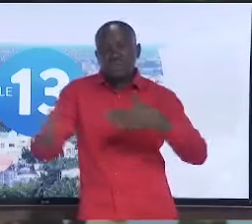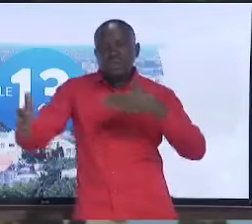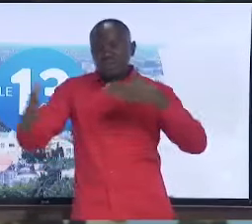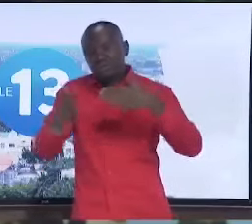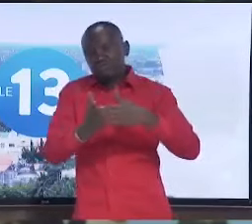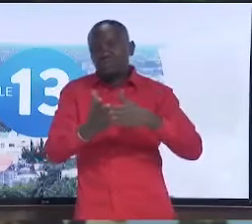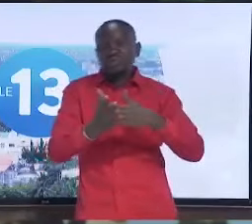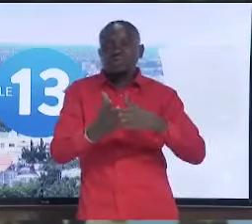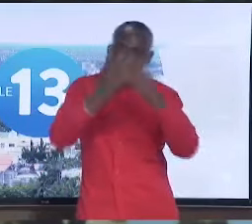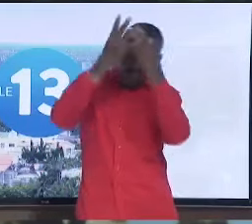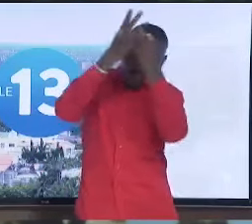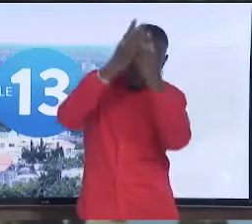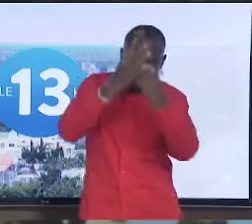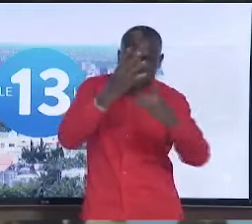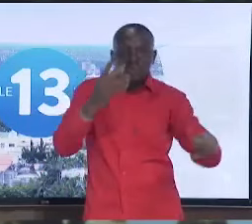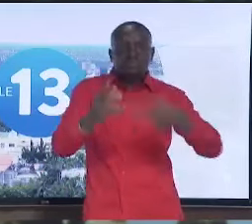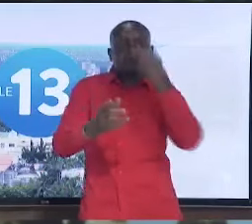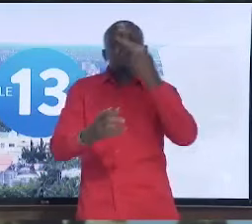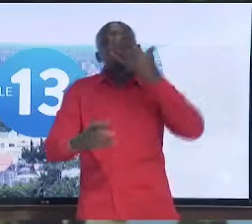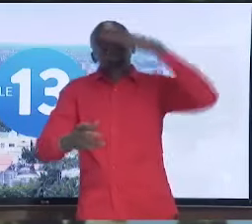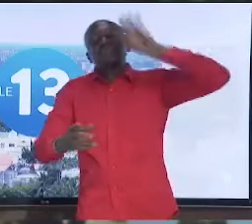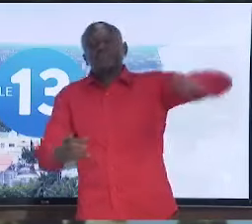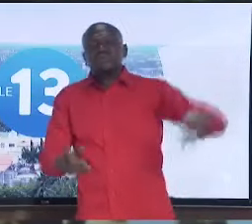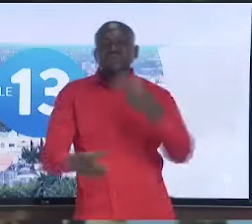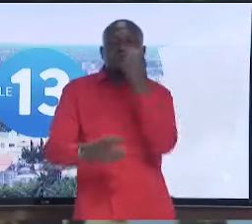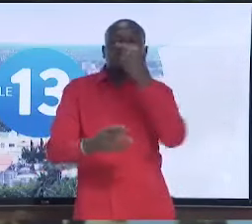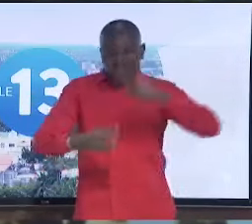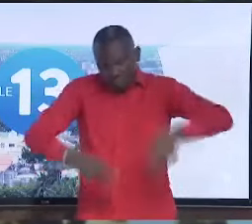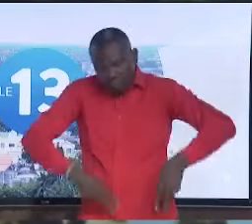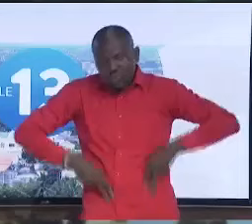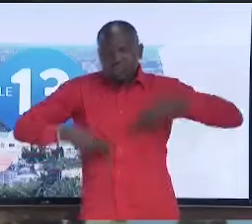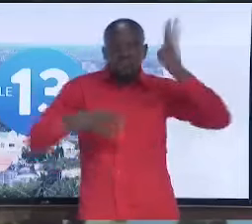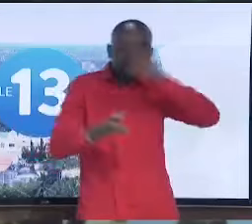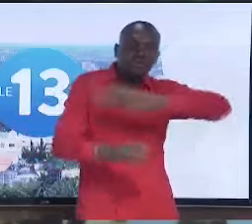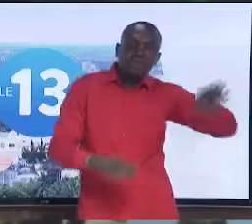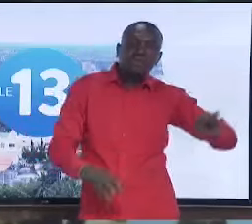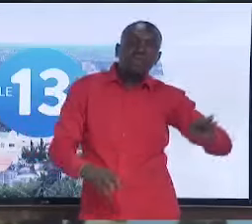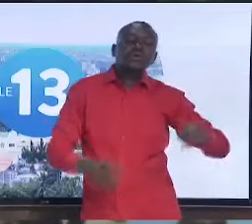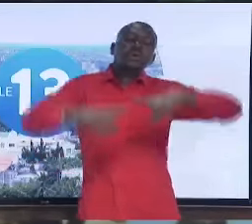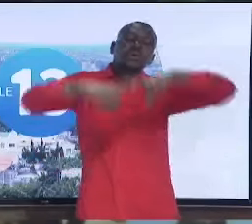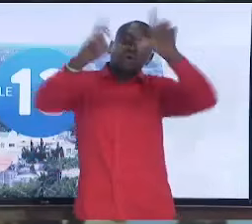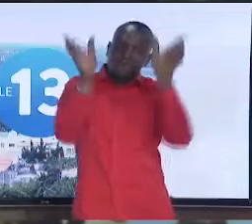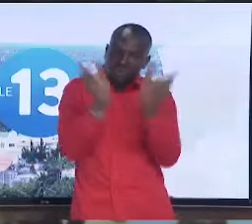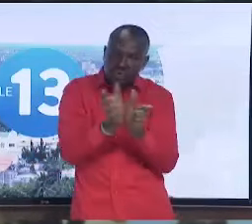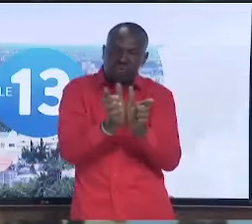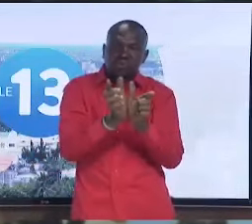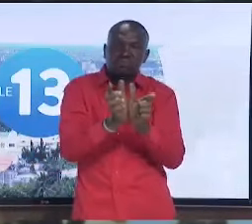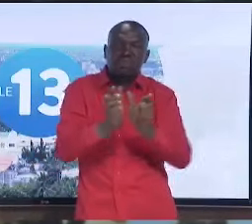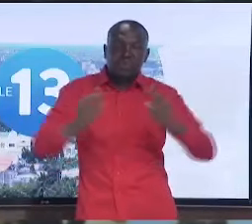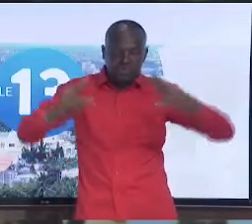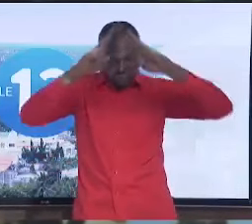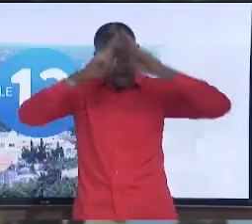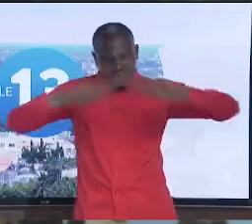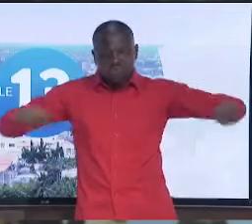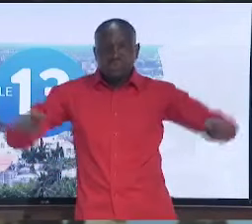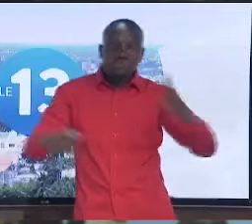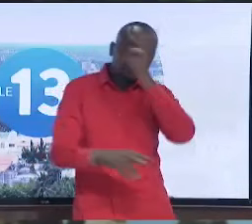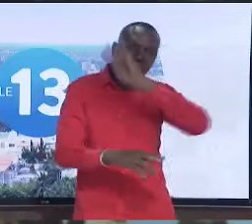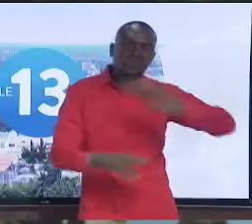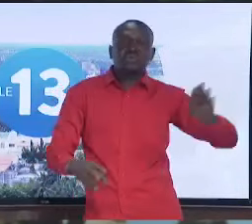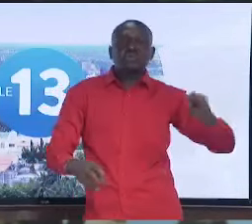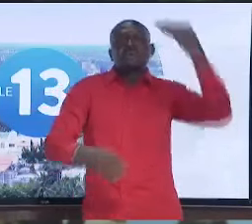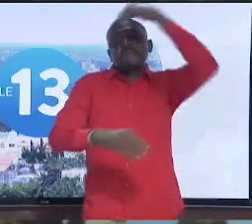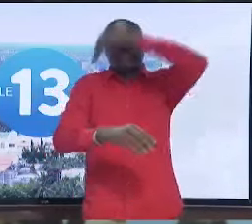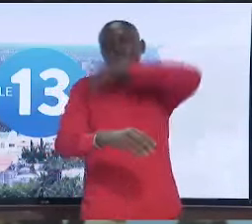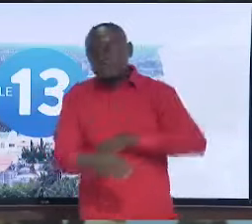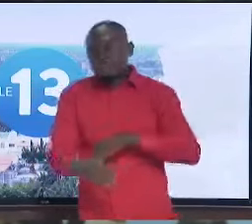en micronutriments et la malnutrition. Pour la ville de Bobo Dioulasso et les zones non urbaines de la région des Hauts Bassins, l'opération